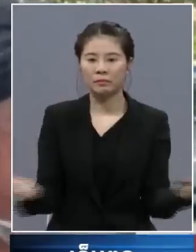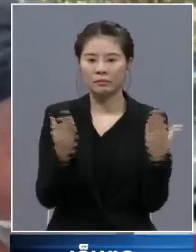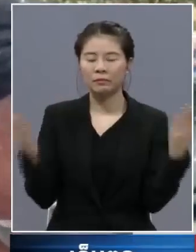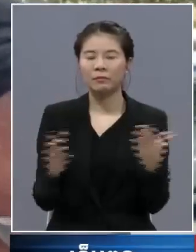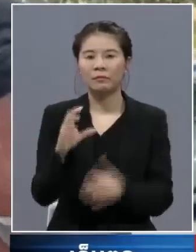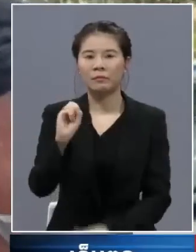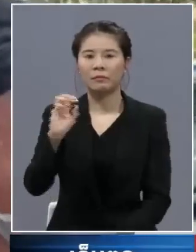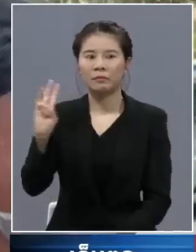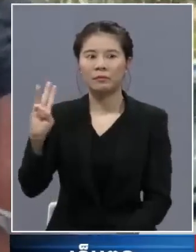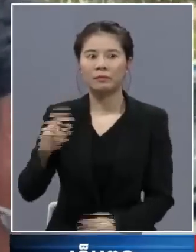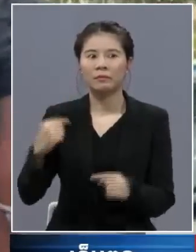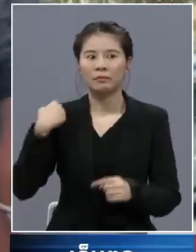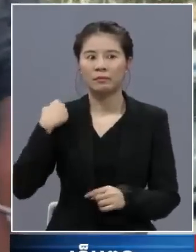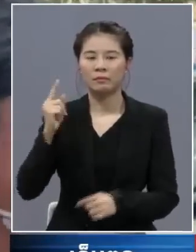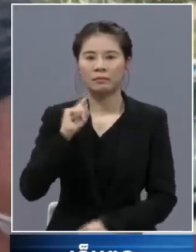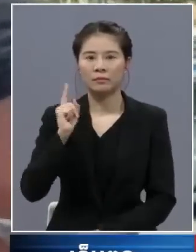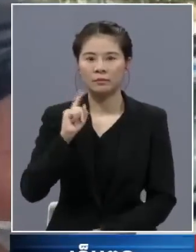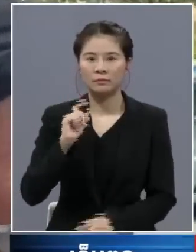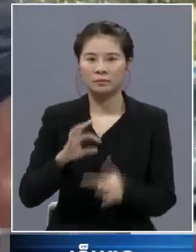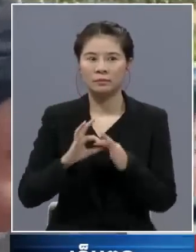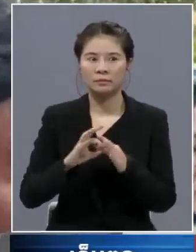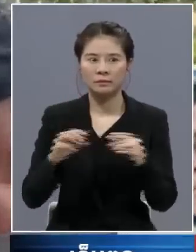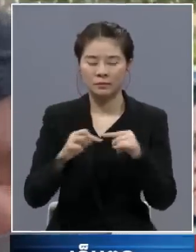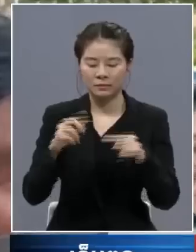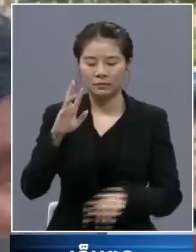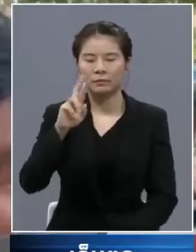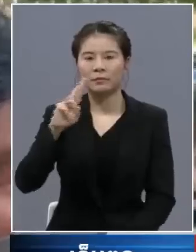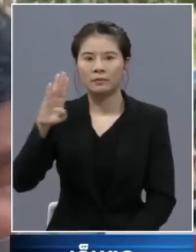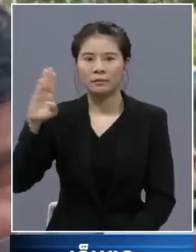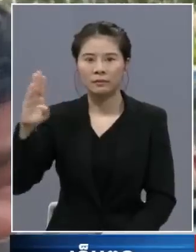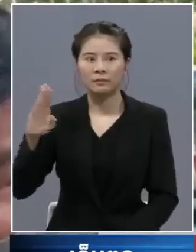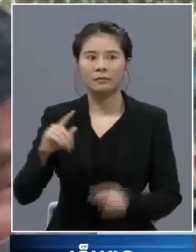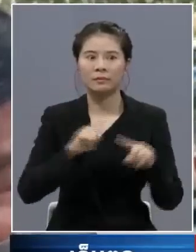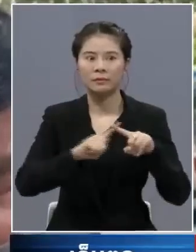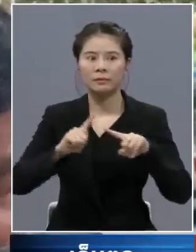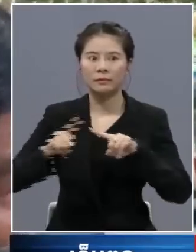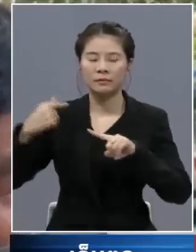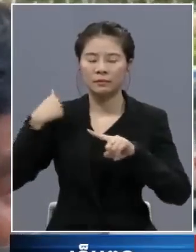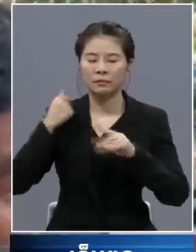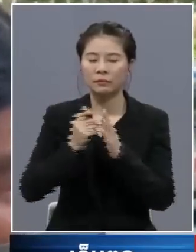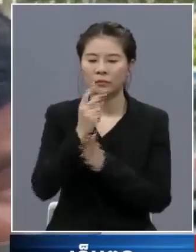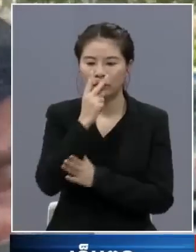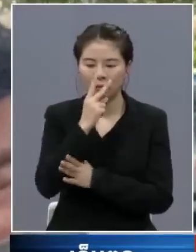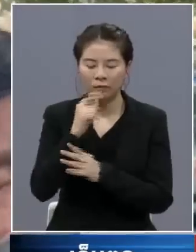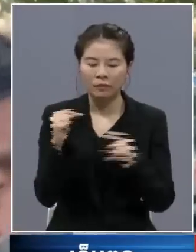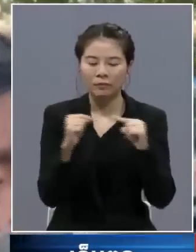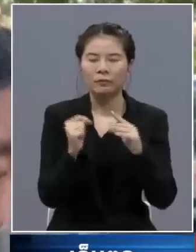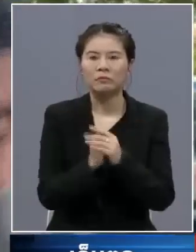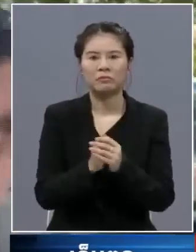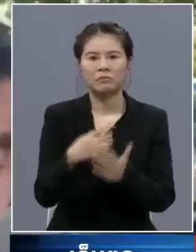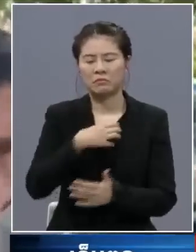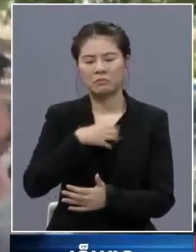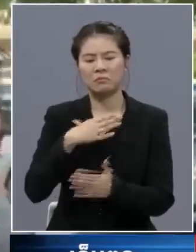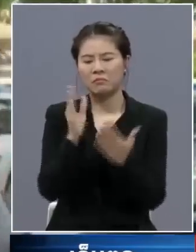สว.คุณพิธามองแบบนี้นะครับว่ายังเป็นเรื่องของระบบมากกว่าตัวบุคคล ซึ่งต้องประคับประคองไม่อยากให้ประเทศถึงท